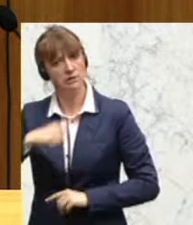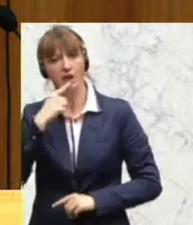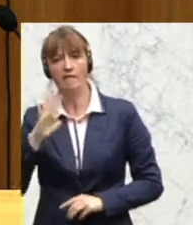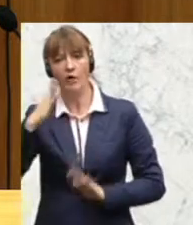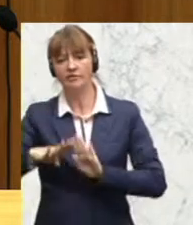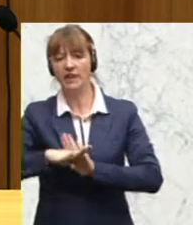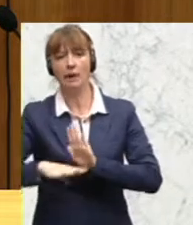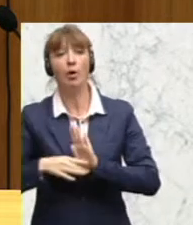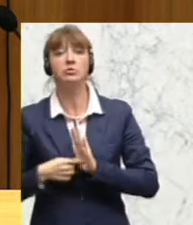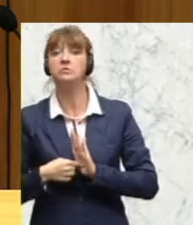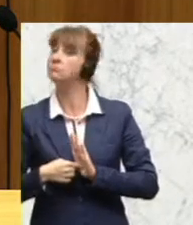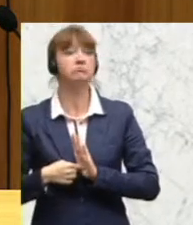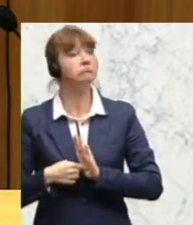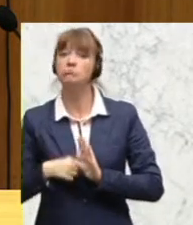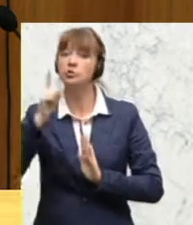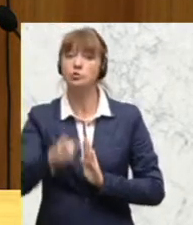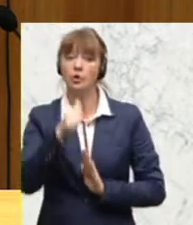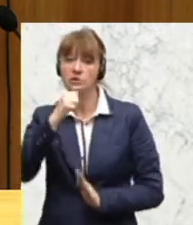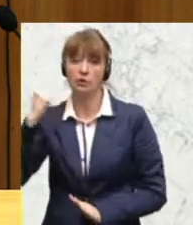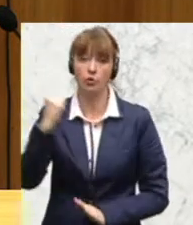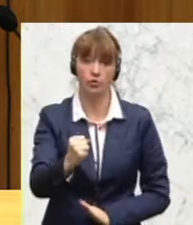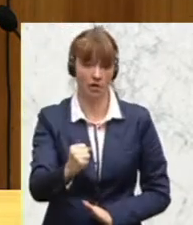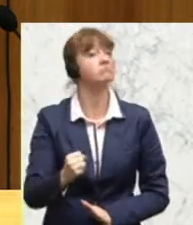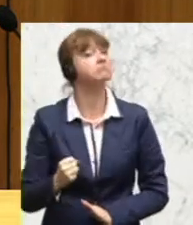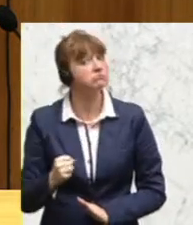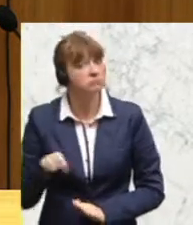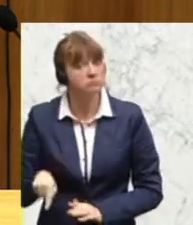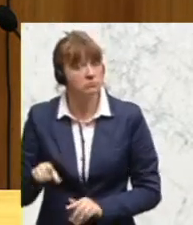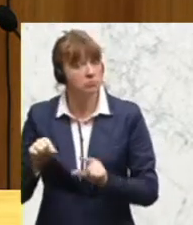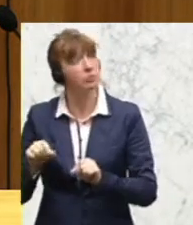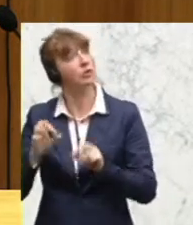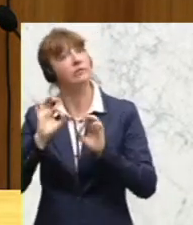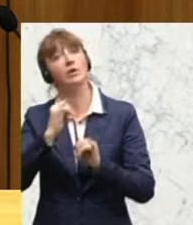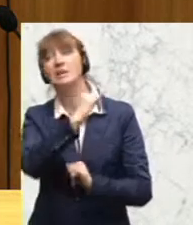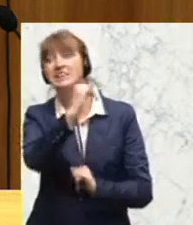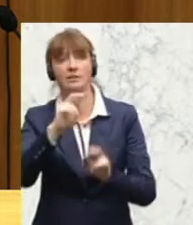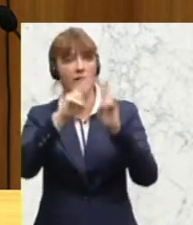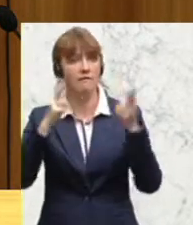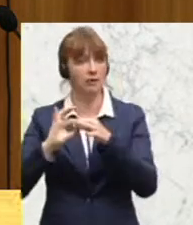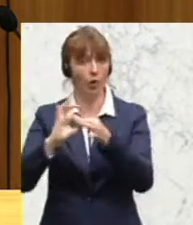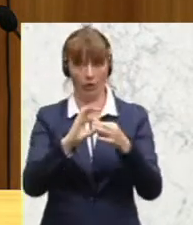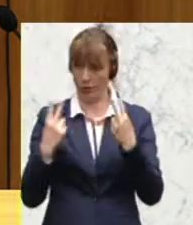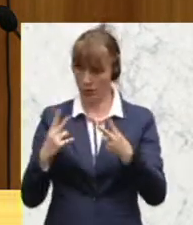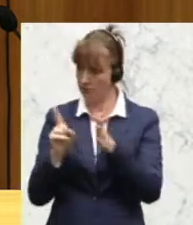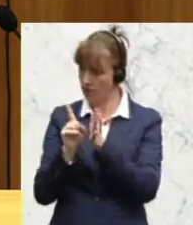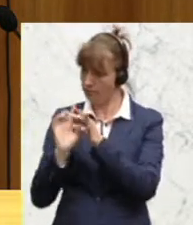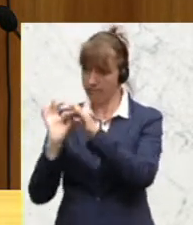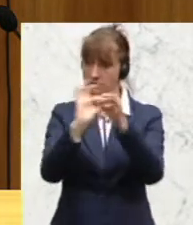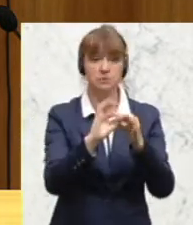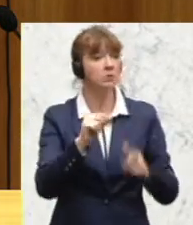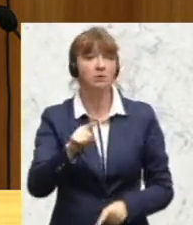Gebot, du sollst nicht töten. Und das gilt für jede andere Weltreligion auch. Du sollst nicht